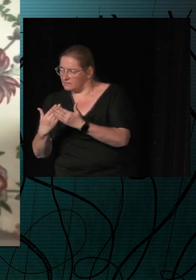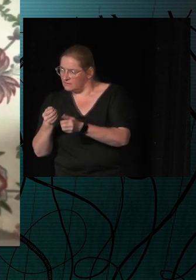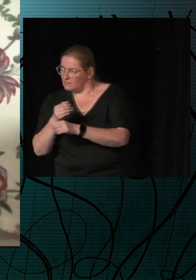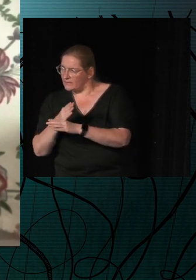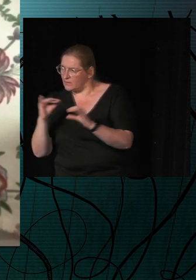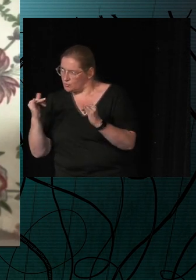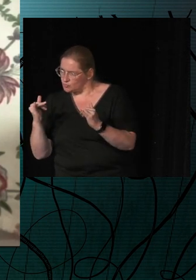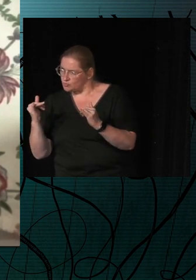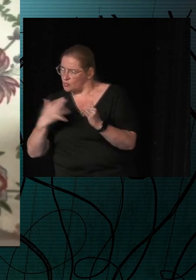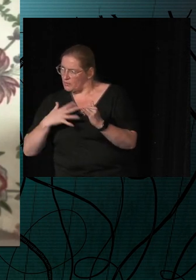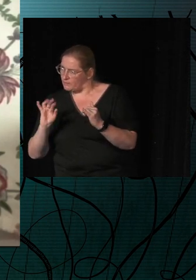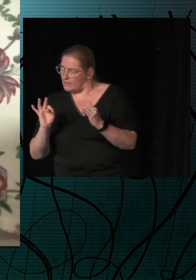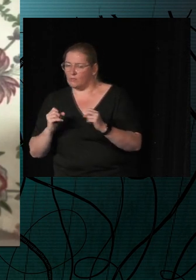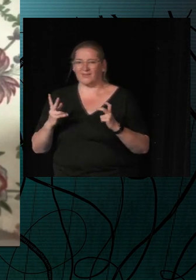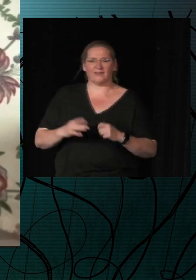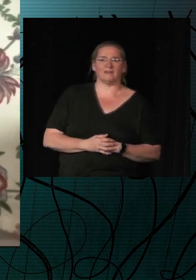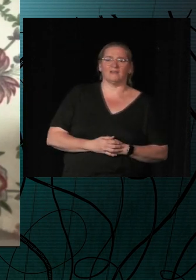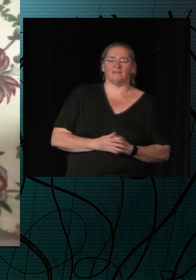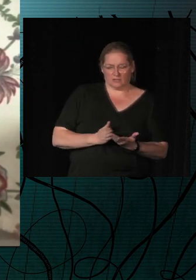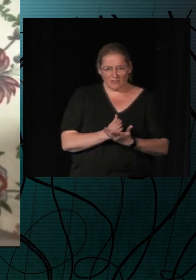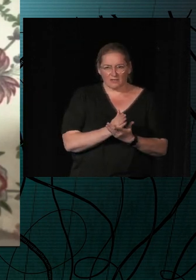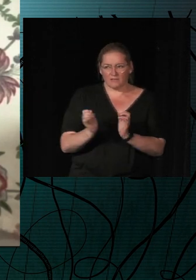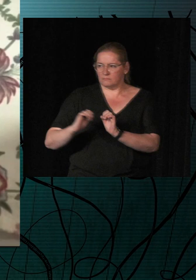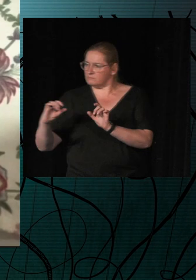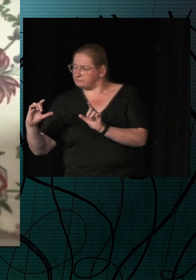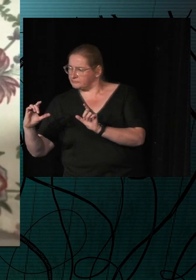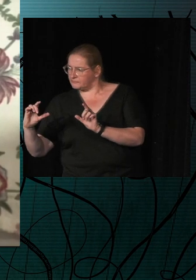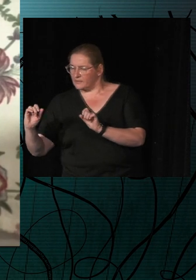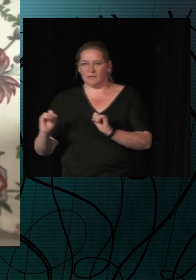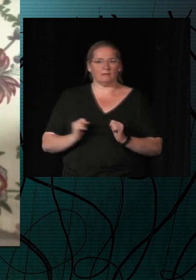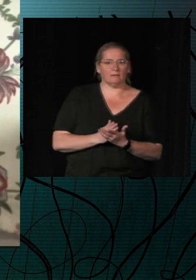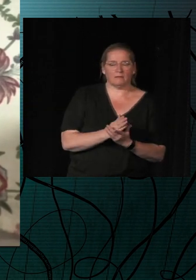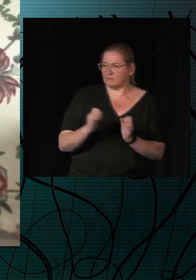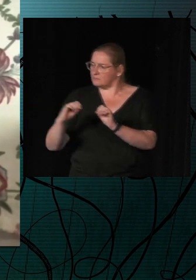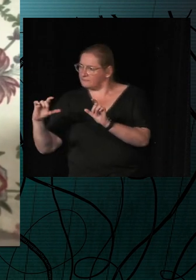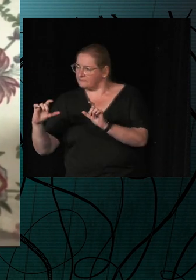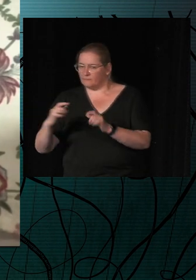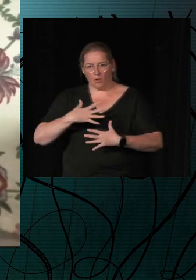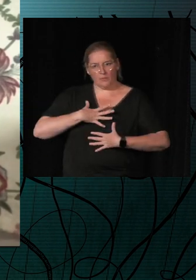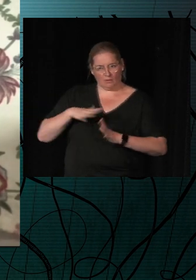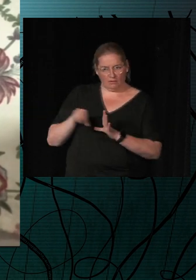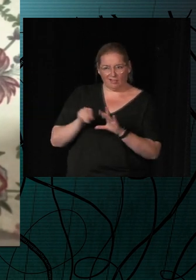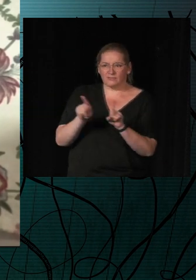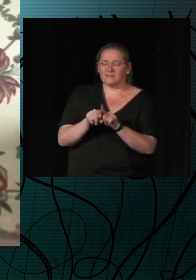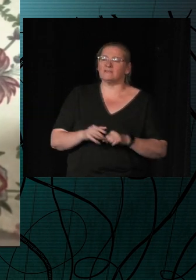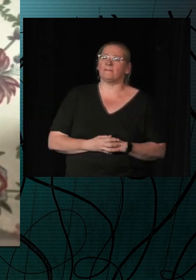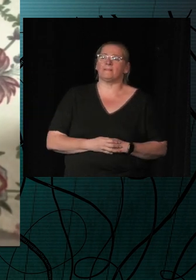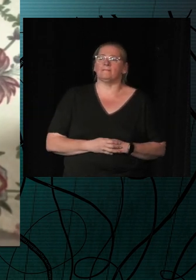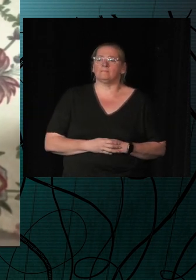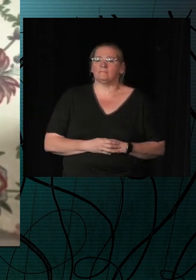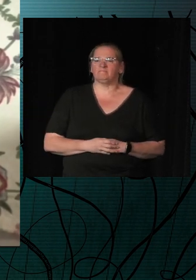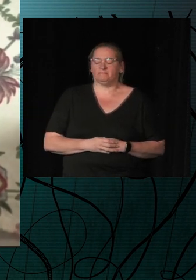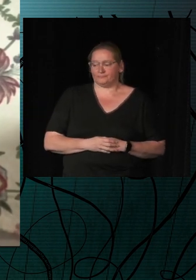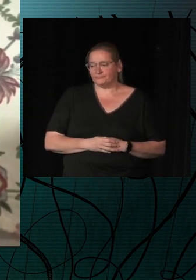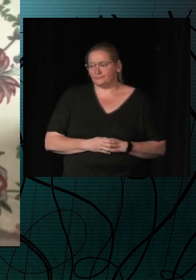d'élément un peu en dehors de la narration mais qui participe à cette à cette appréhension on a quand même toujours aussi des des